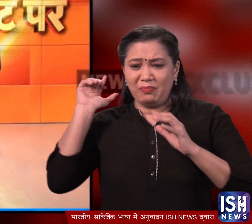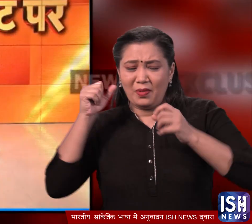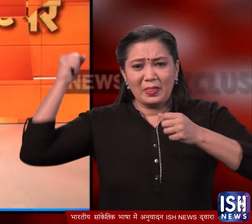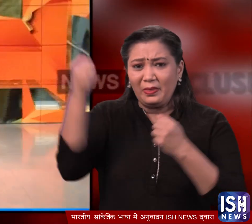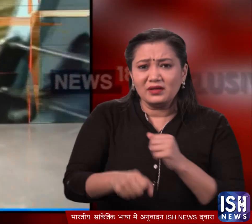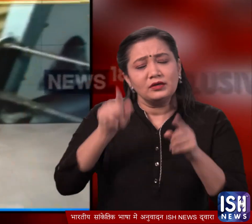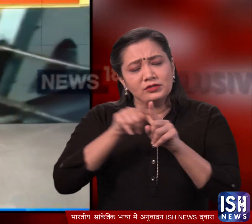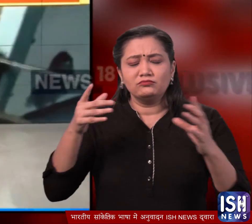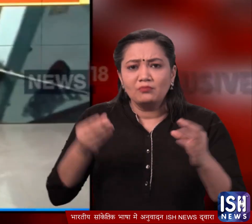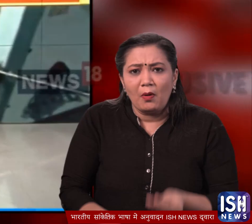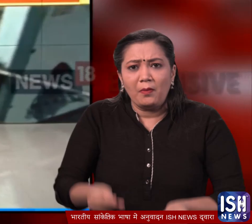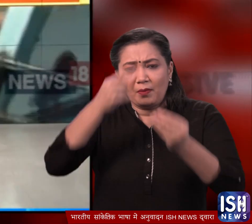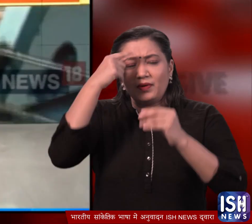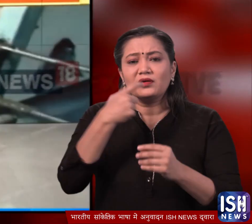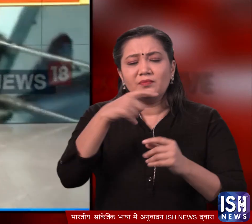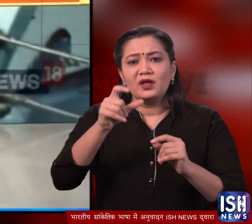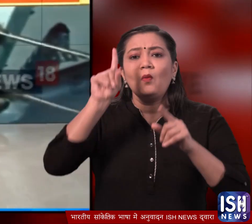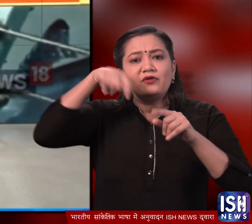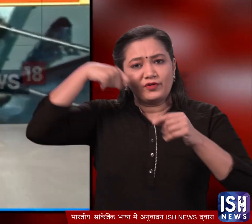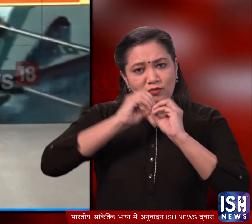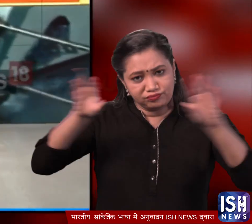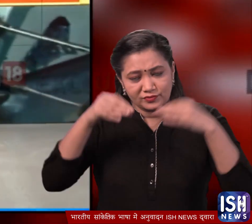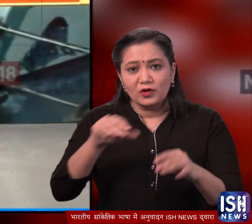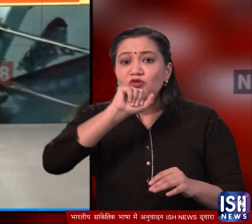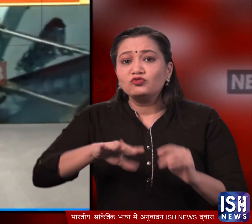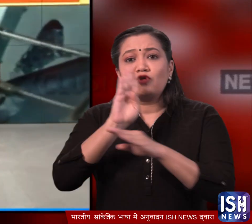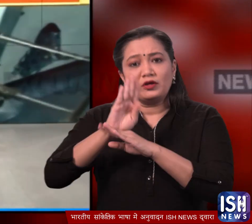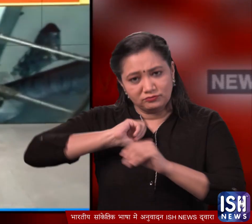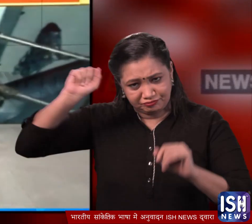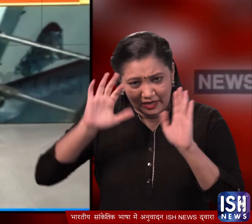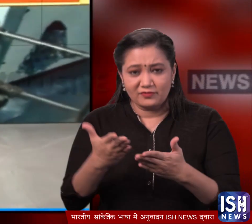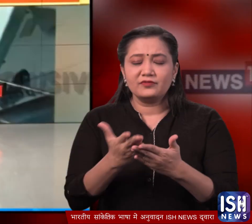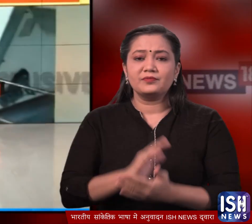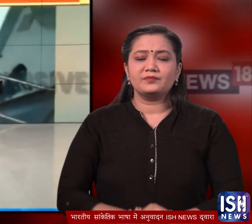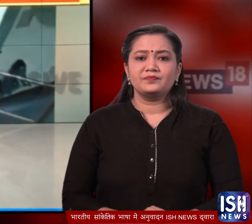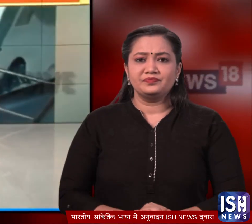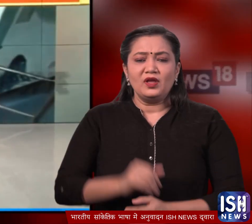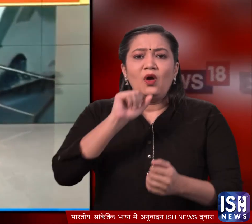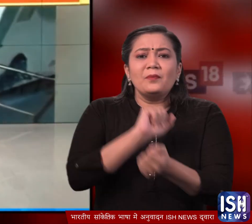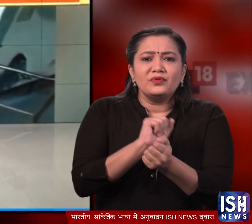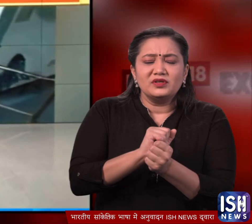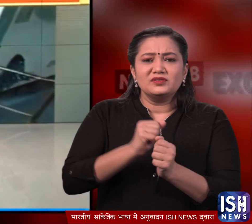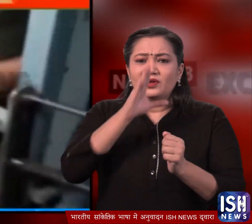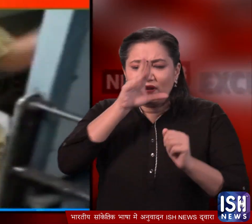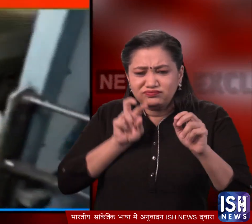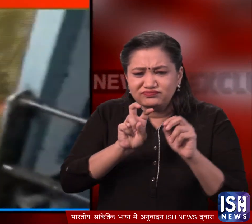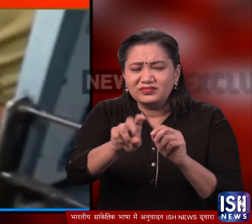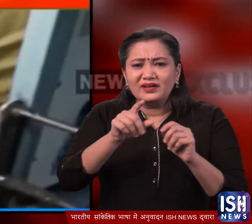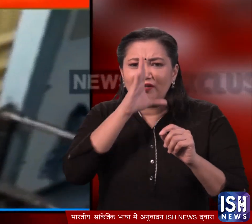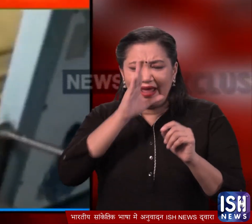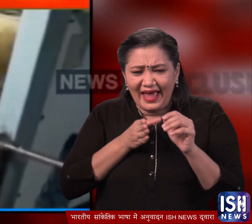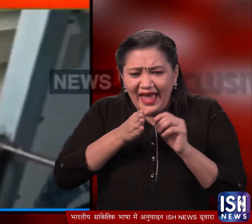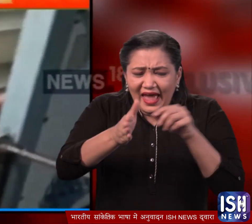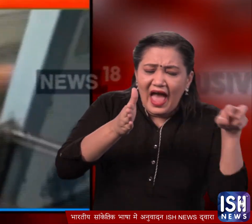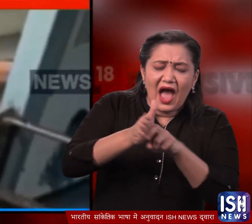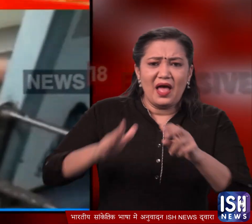वाले की गिरफ्तारी की मांग तेज हो गई। यूथ कांग्रेस ने इसके लिए प्रदर्शन भी किया। इससे पहले इस घटना का एक वीडियो वायरल हुआ,